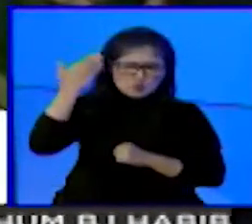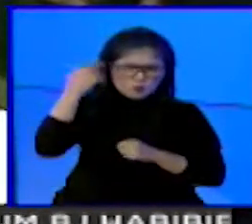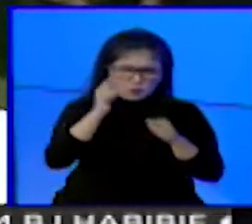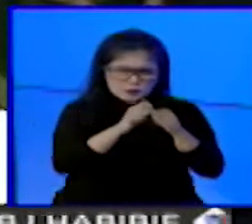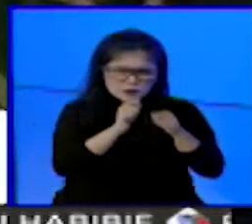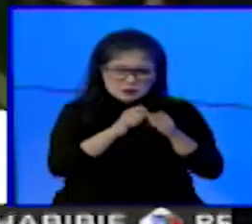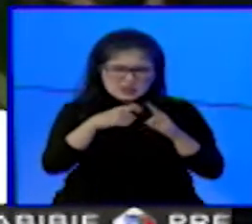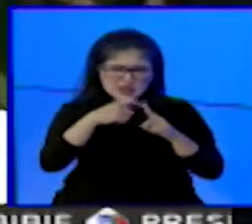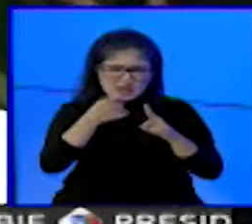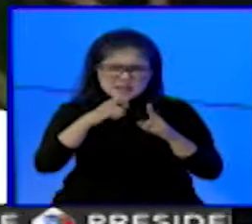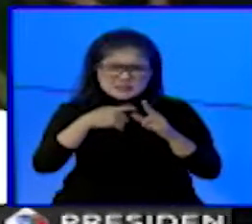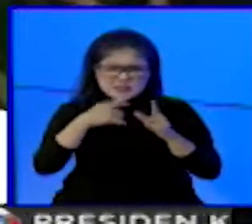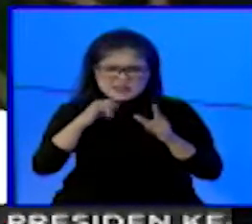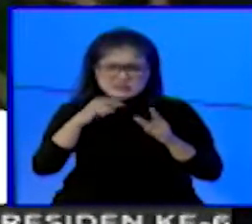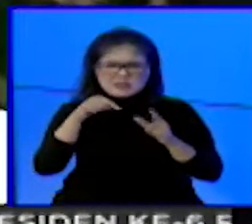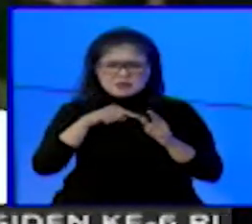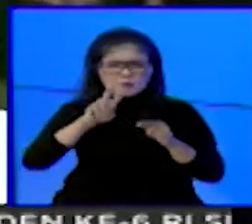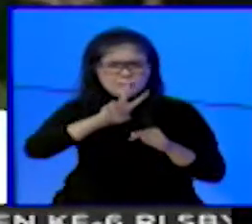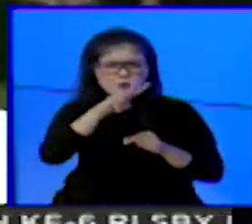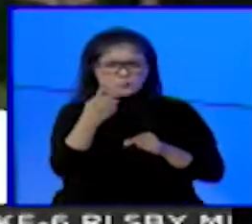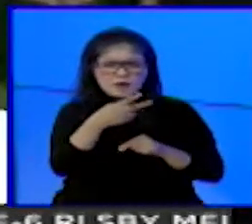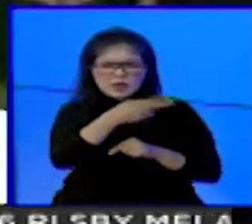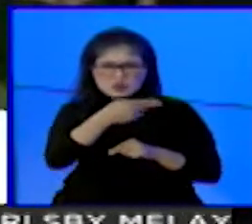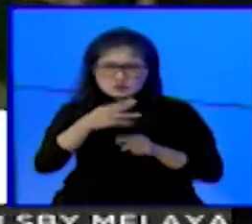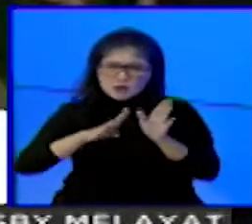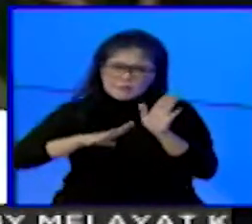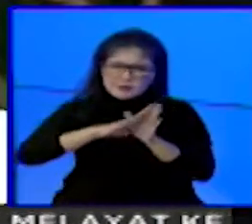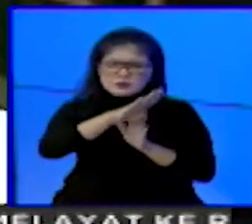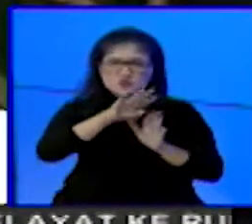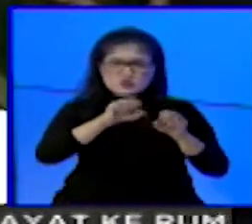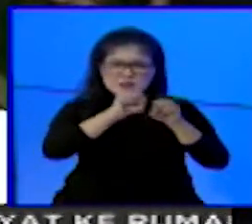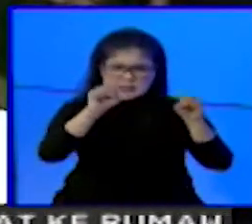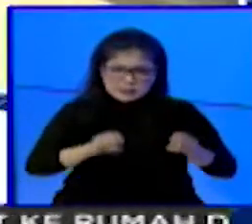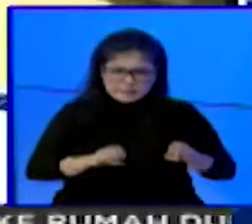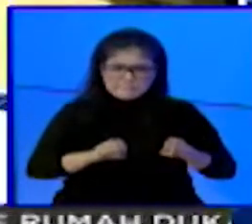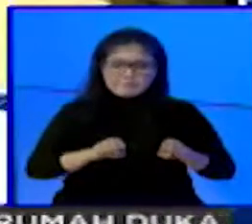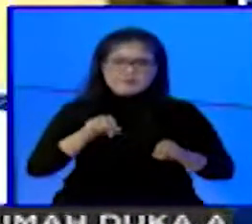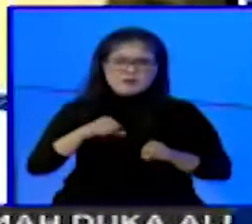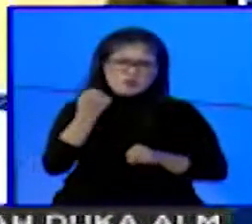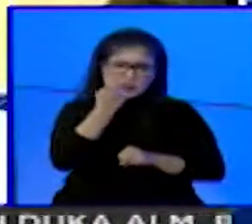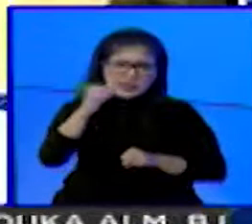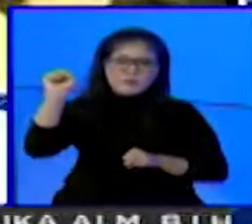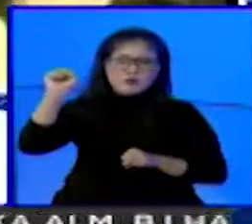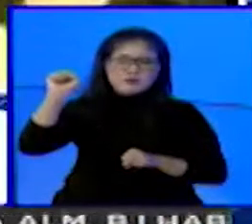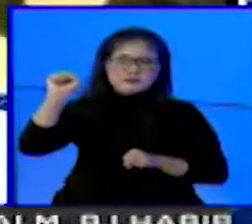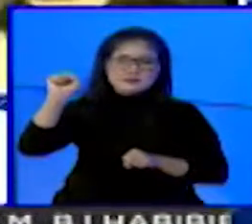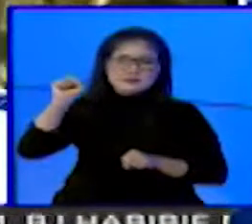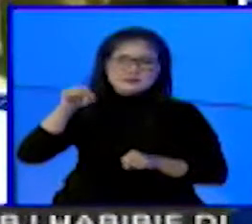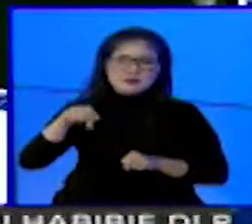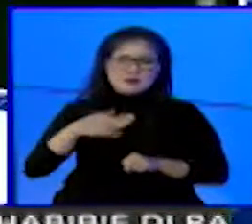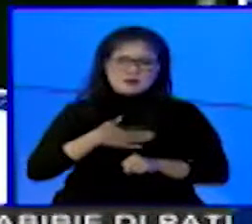Republik Indonesia untuk menuju sistem demokrasi yang terbuka, terdesentralisasi, beliaulah yang meletakkan banyak